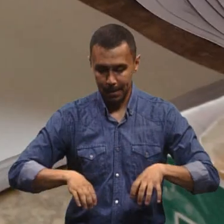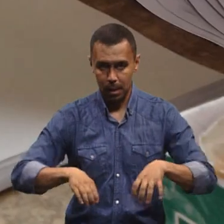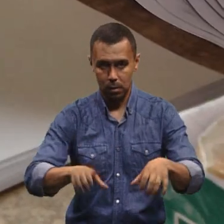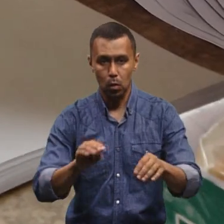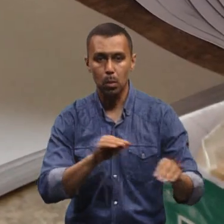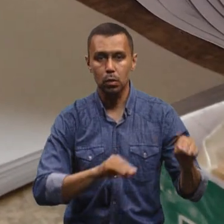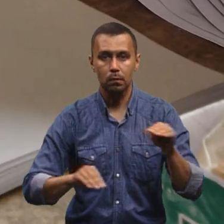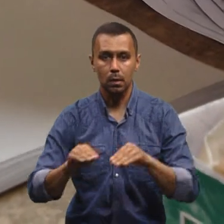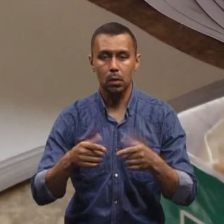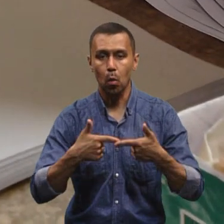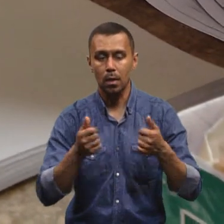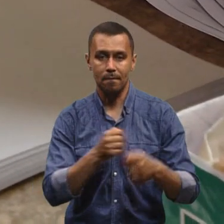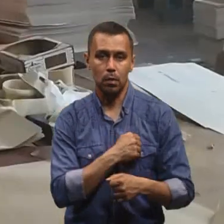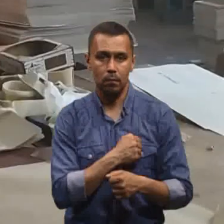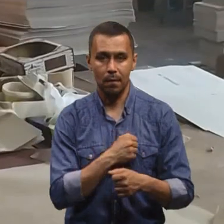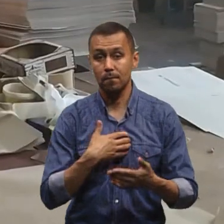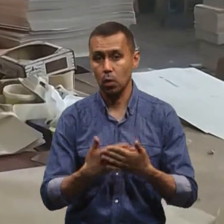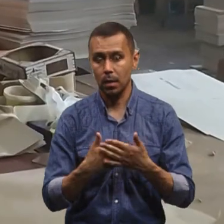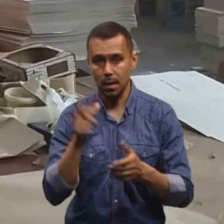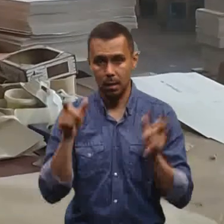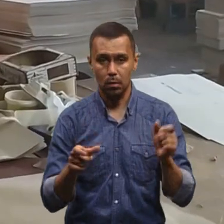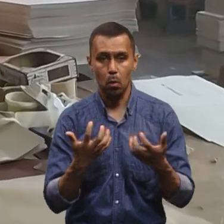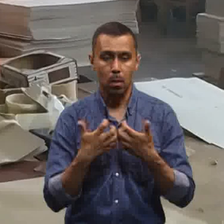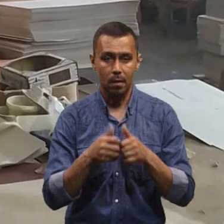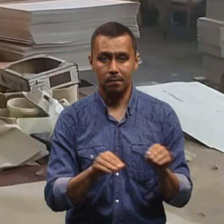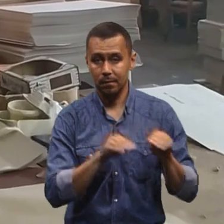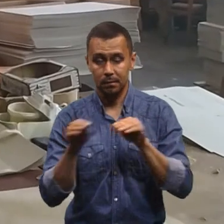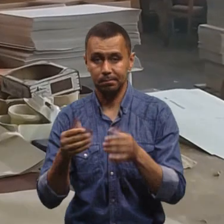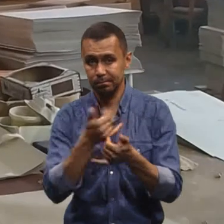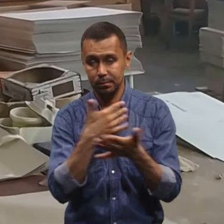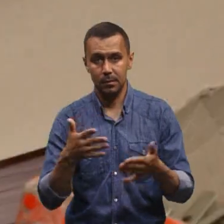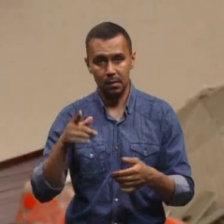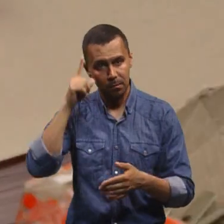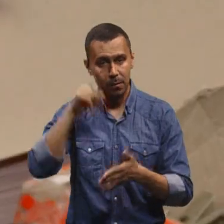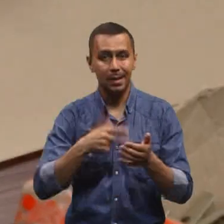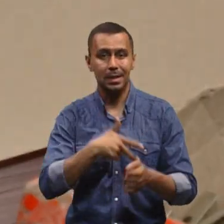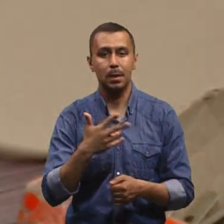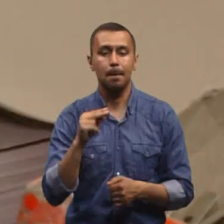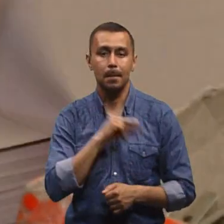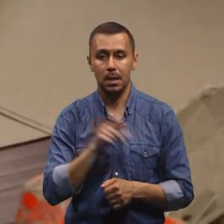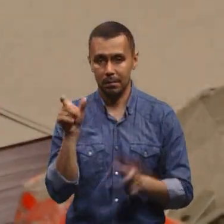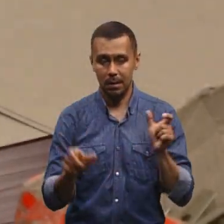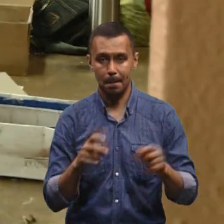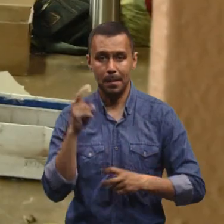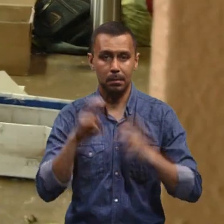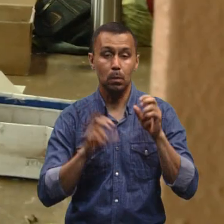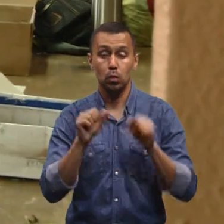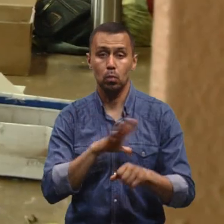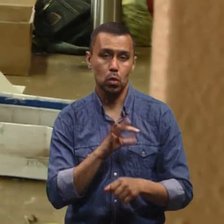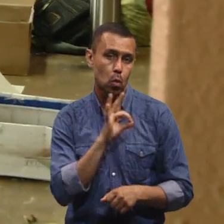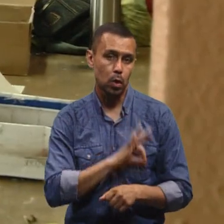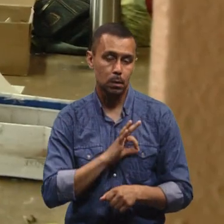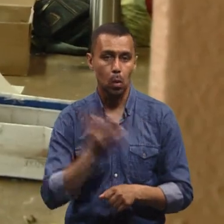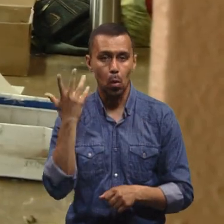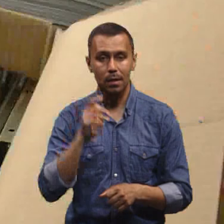та облаштували хостел для військових і волонтерів. Обладнання, каже, вивезти не змогли. Та впевнена, 35 працівників підприємства можуть бути